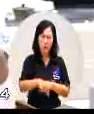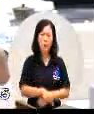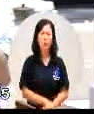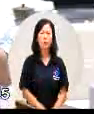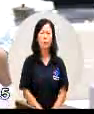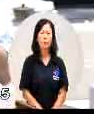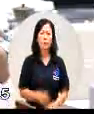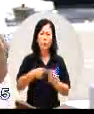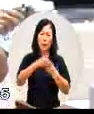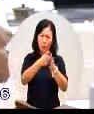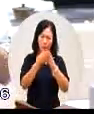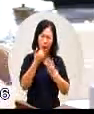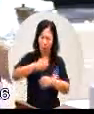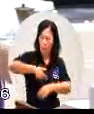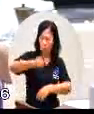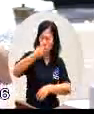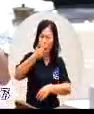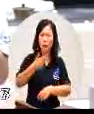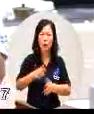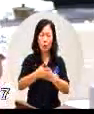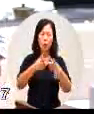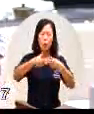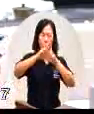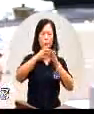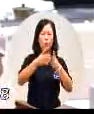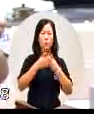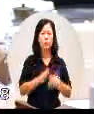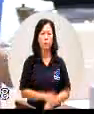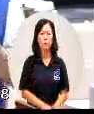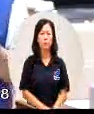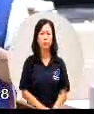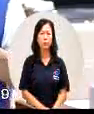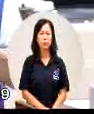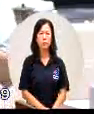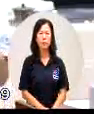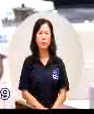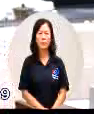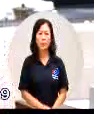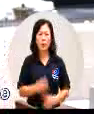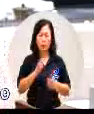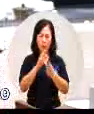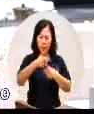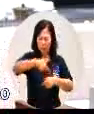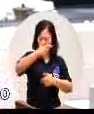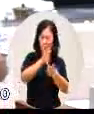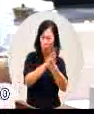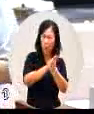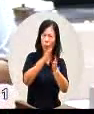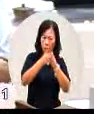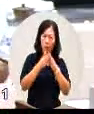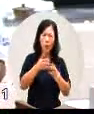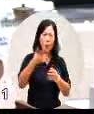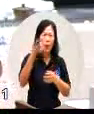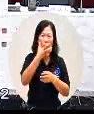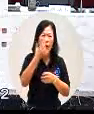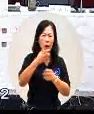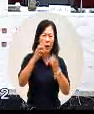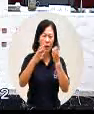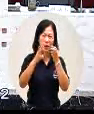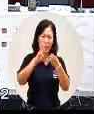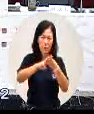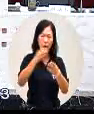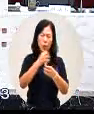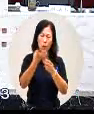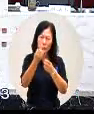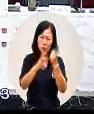哦、早一点回馈、哦、早一点这些帮忙啊！我 检查遐规律啦，遐拢做规律 啊！遐好